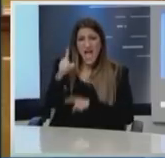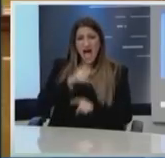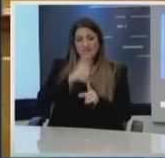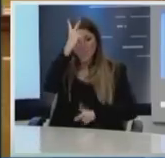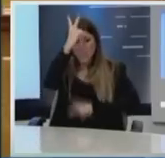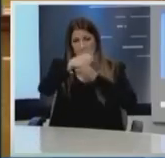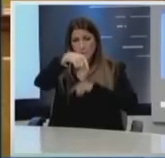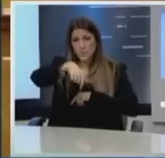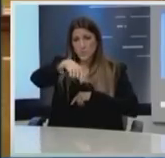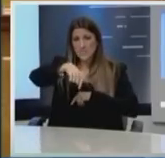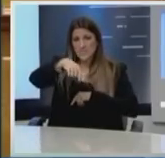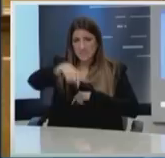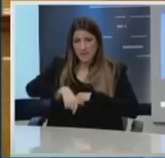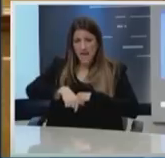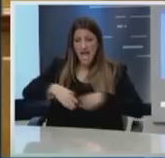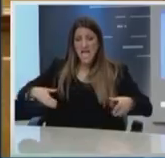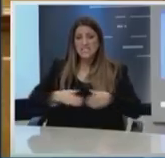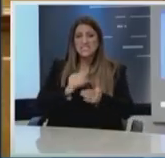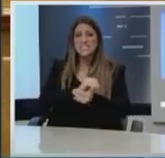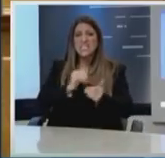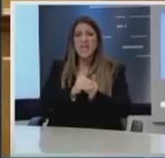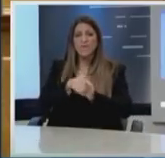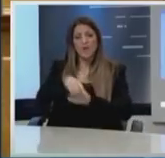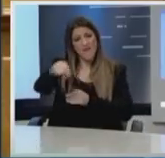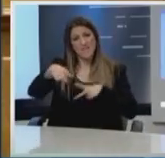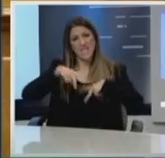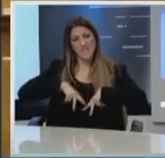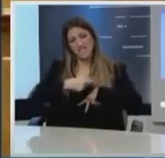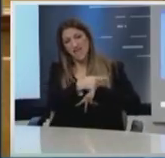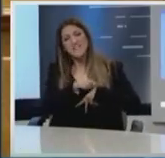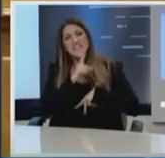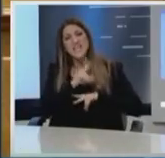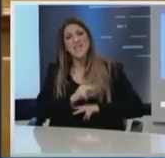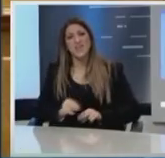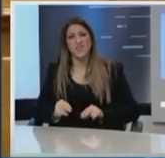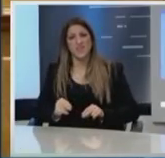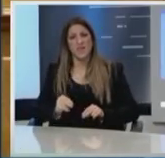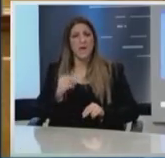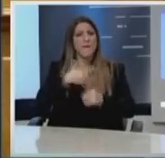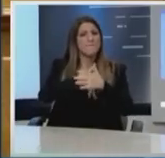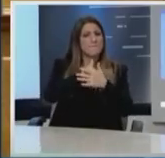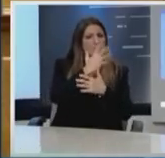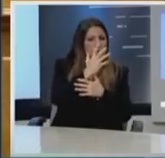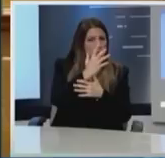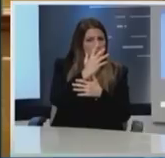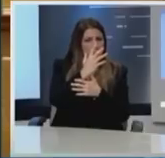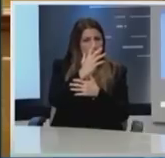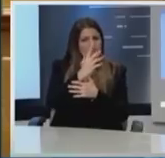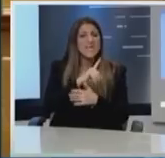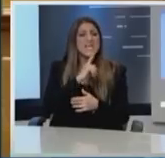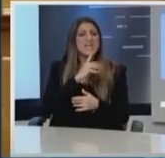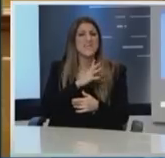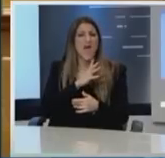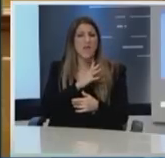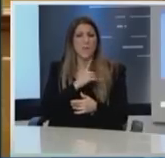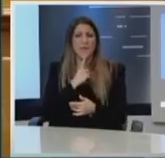κατηγορούν σήμερα για σκευωρία τη σημερινή κυβέρνηση. Το ΠΑΣΟΚ. Οι ίδιοι άνθρωποι